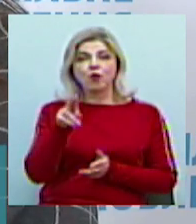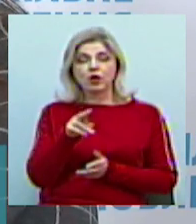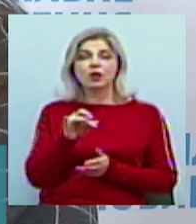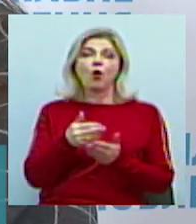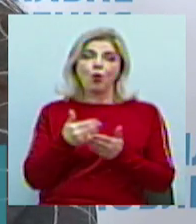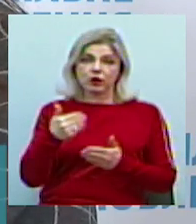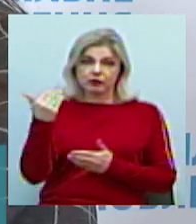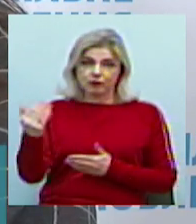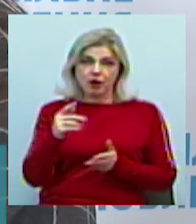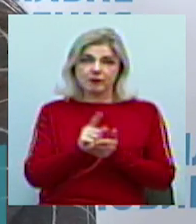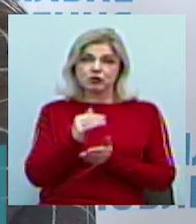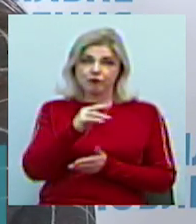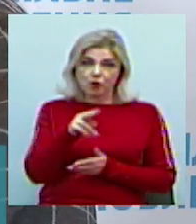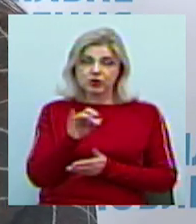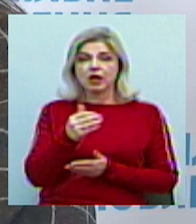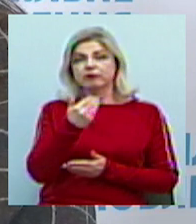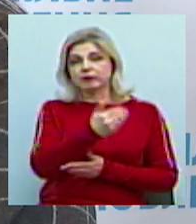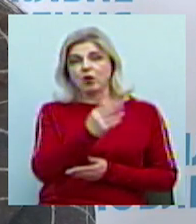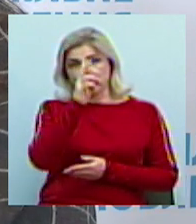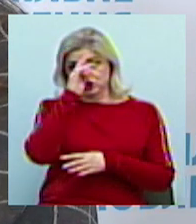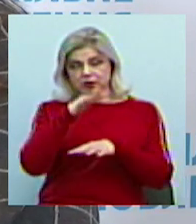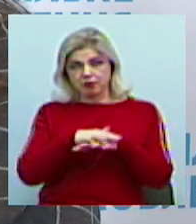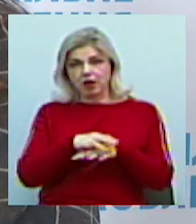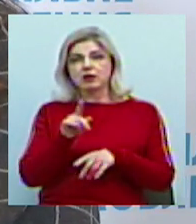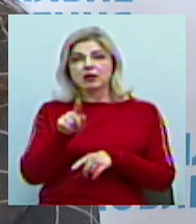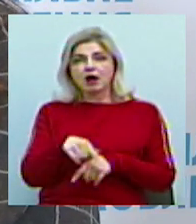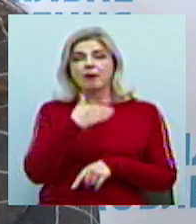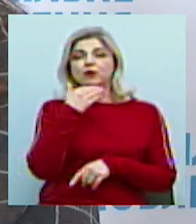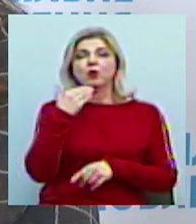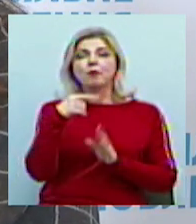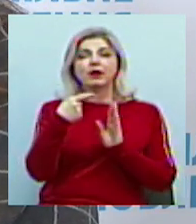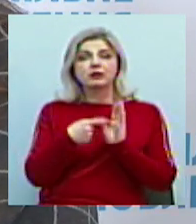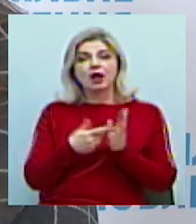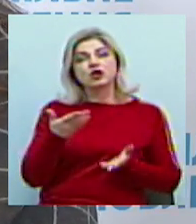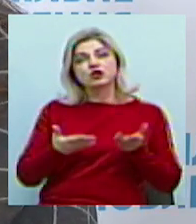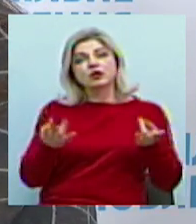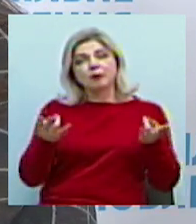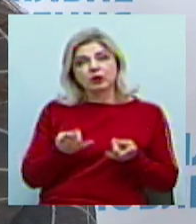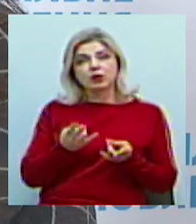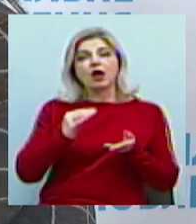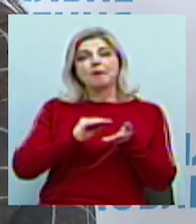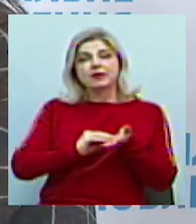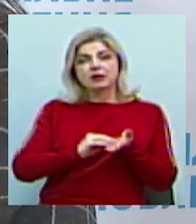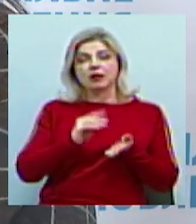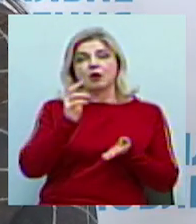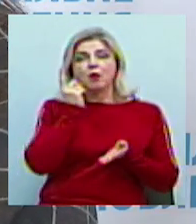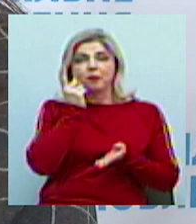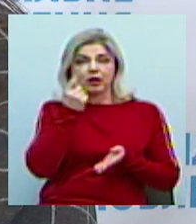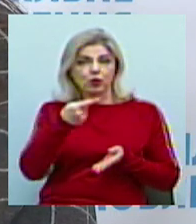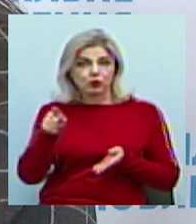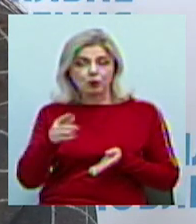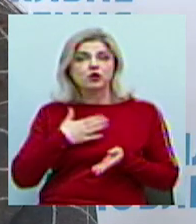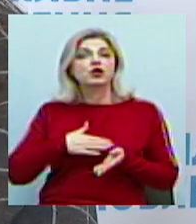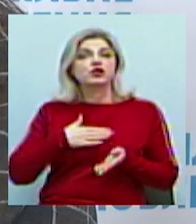від Ощадбанку. Тобто багато у нас так само виникало питань, чи потрібно указувати свій мобільний телефон, і для чого